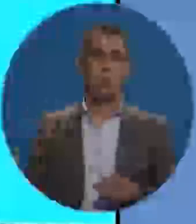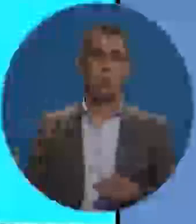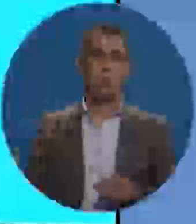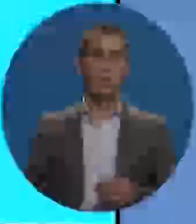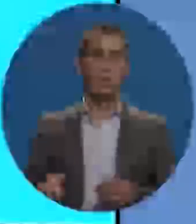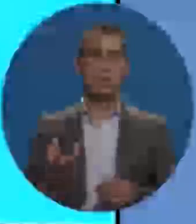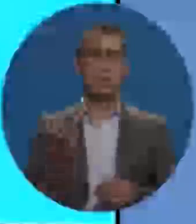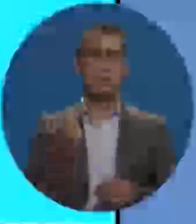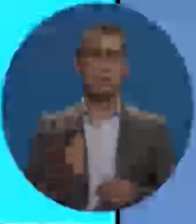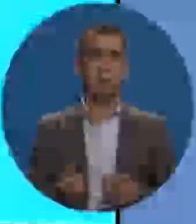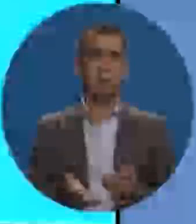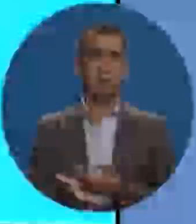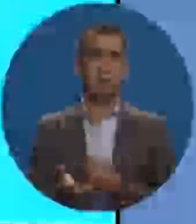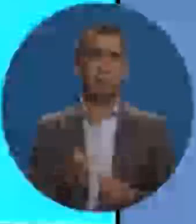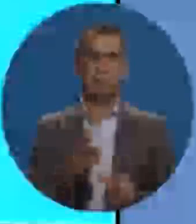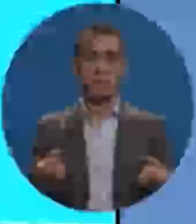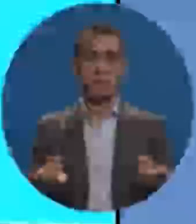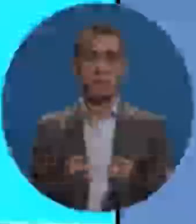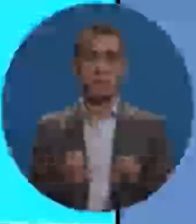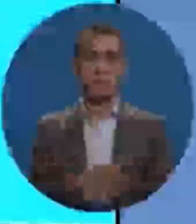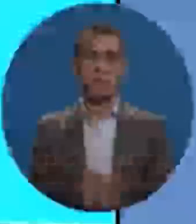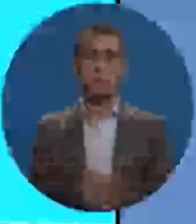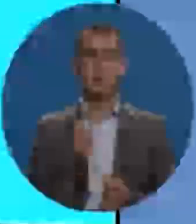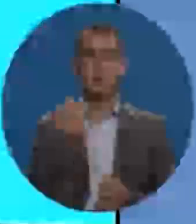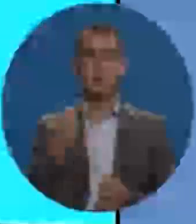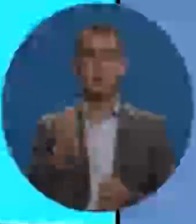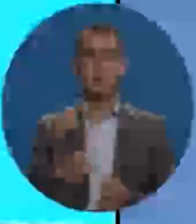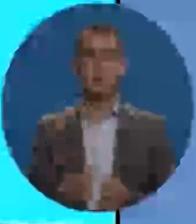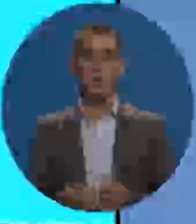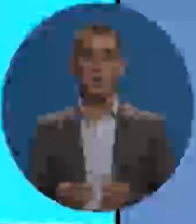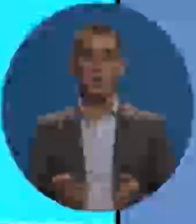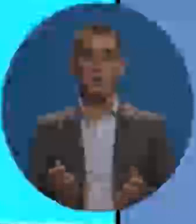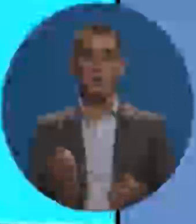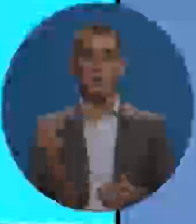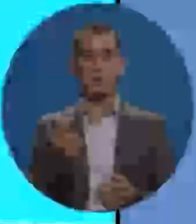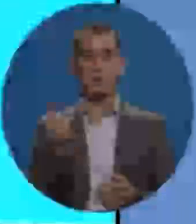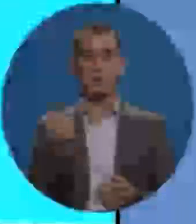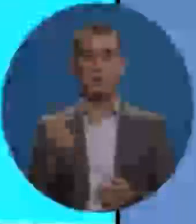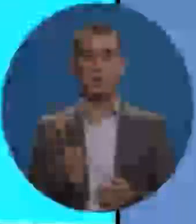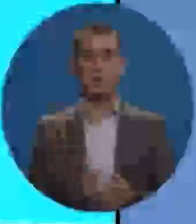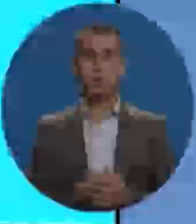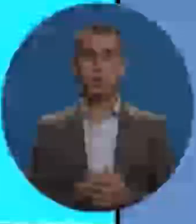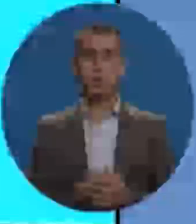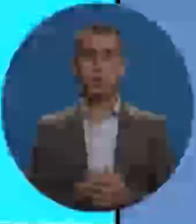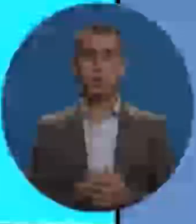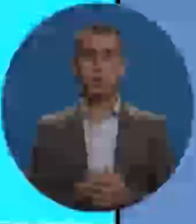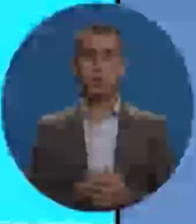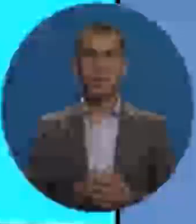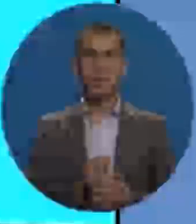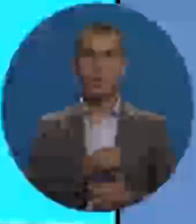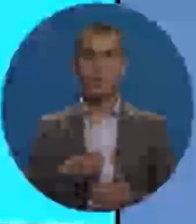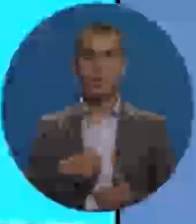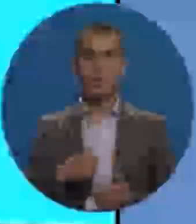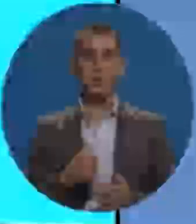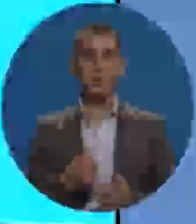екенін табуыңыз керек. Сіздерге қысқаша түзіп бердім мәселені